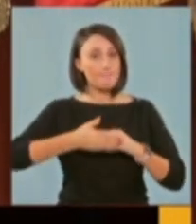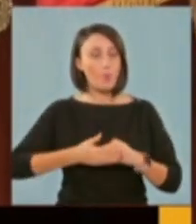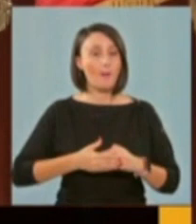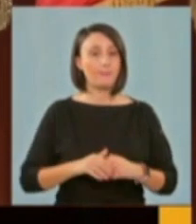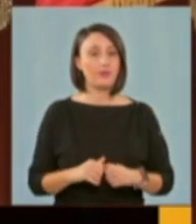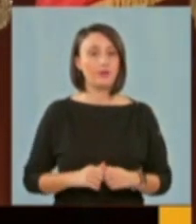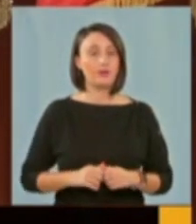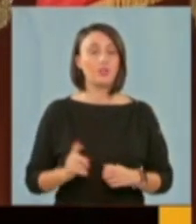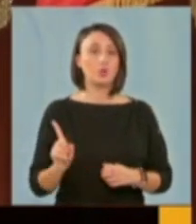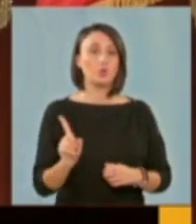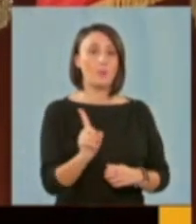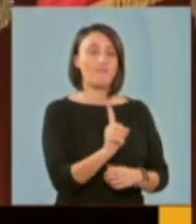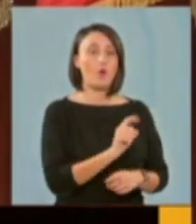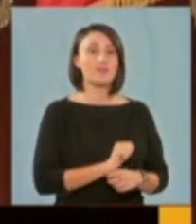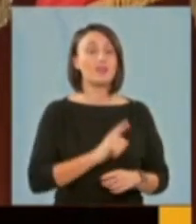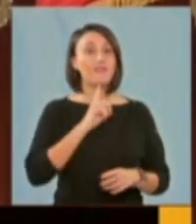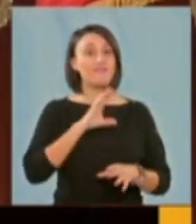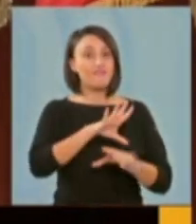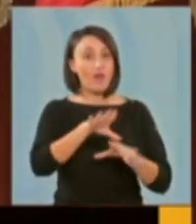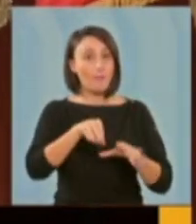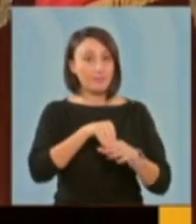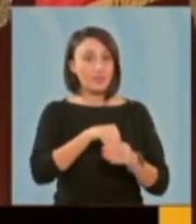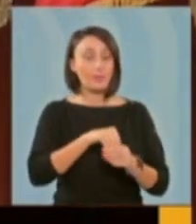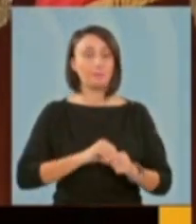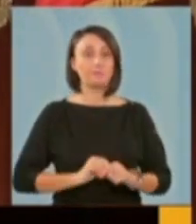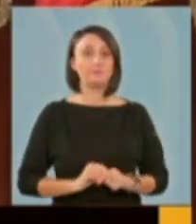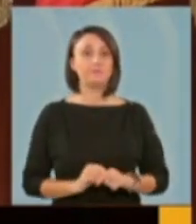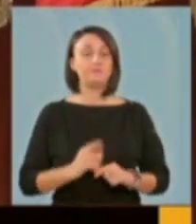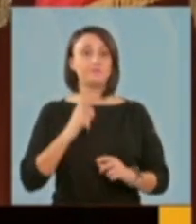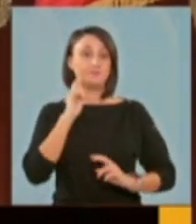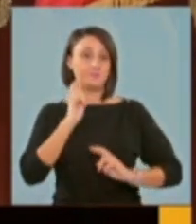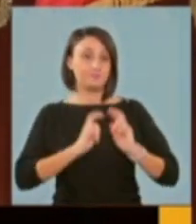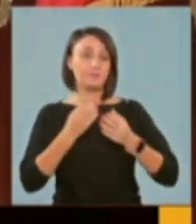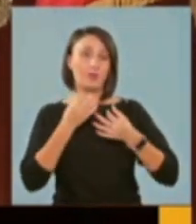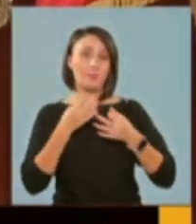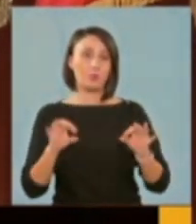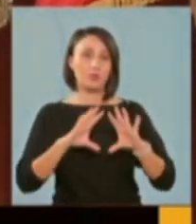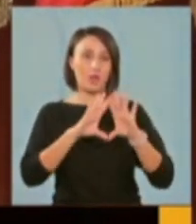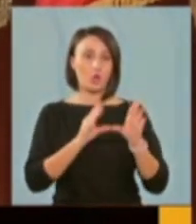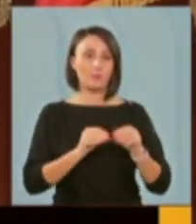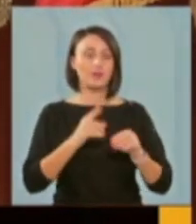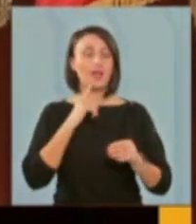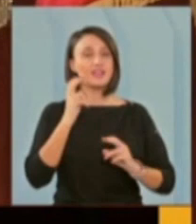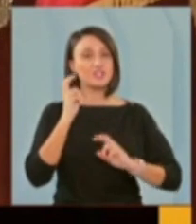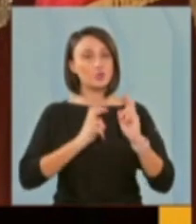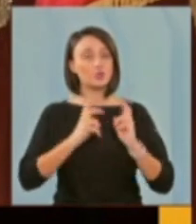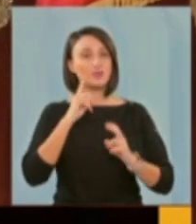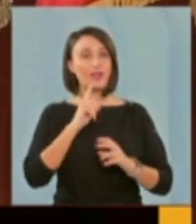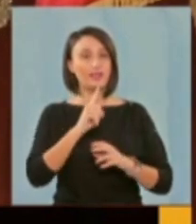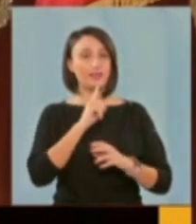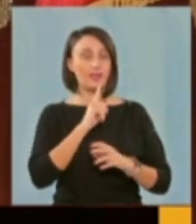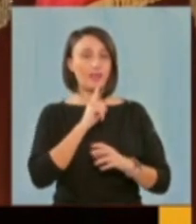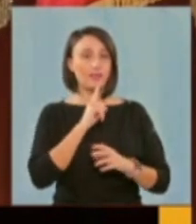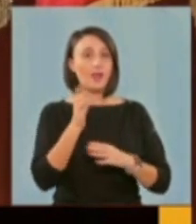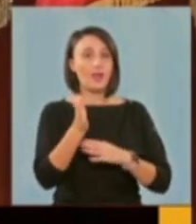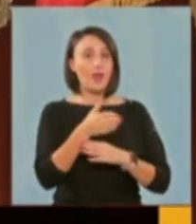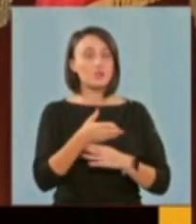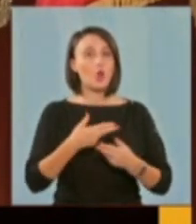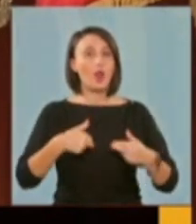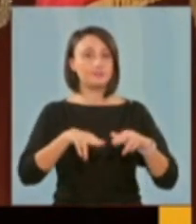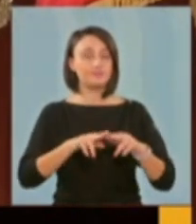al dumneavoastră ca familie, ca instituție modernă a României, ca instituție a identității